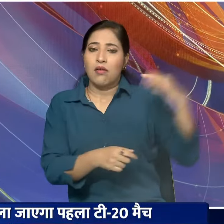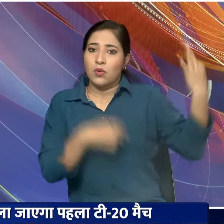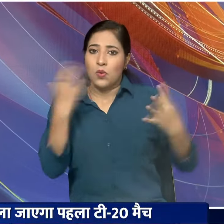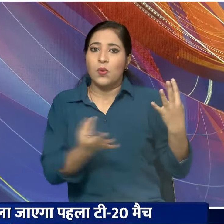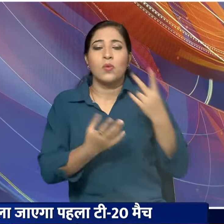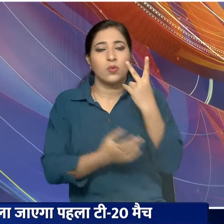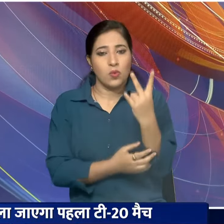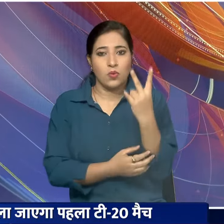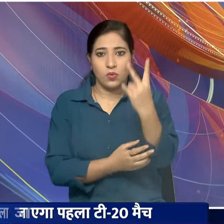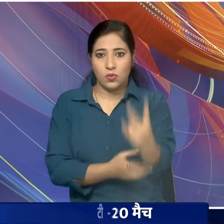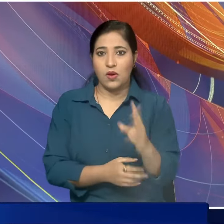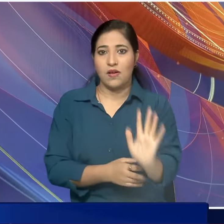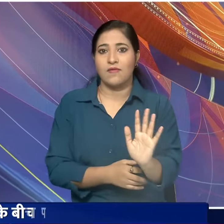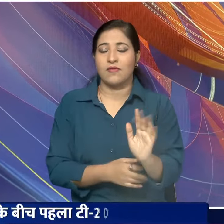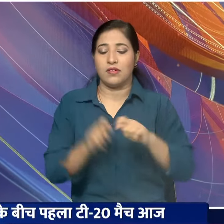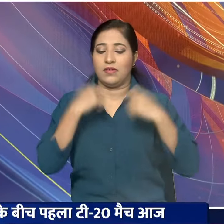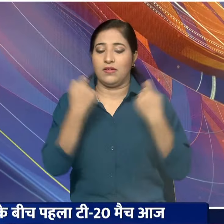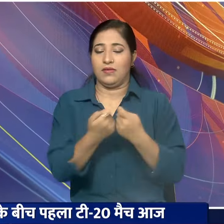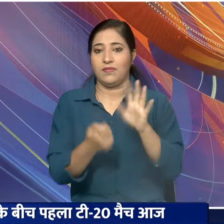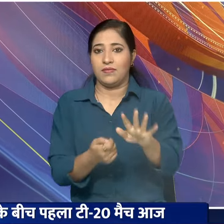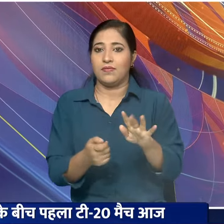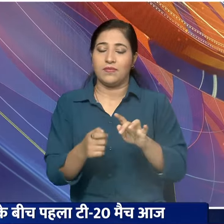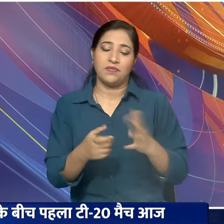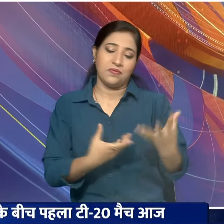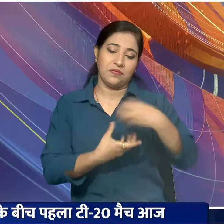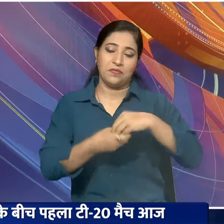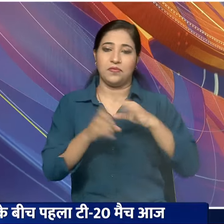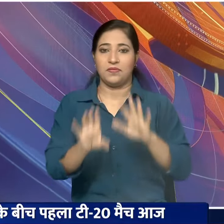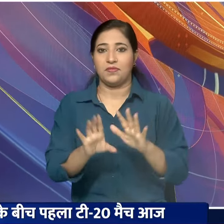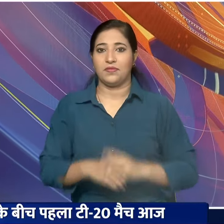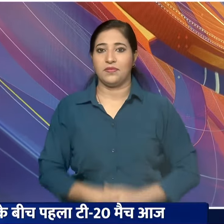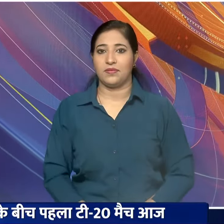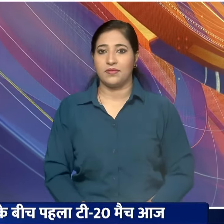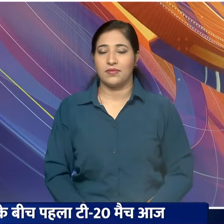श्रेयस अय्यर टीम में है और उन्हें शामिल किया गया है।